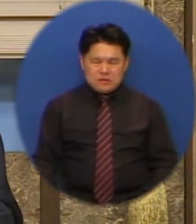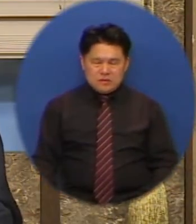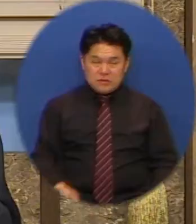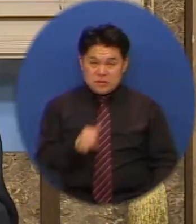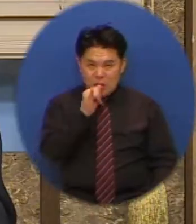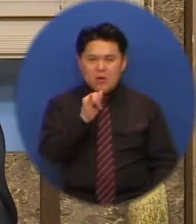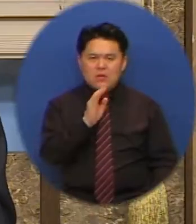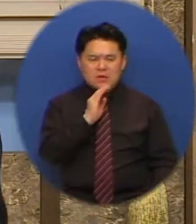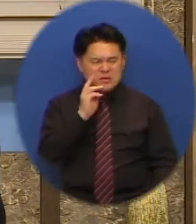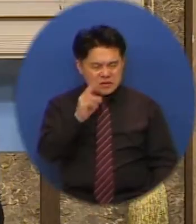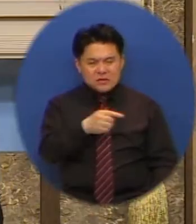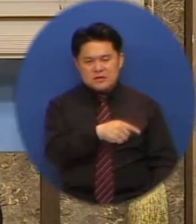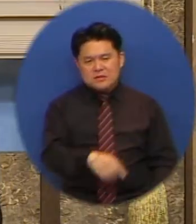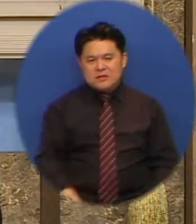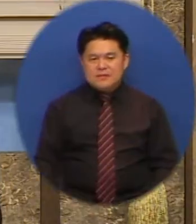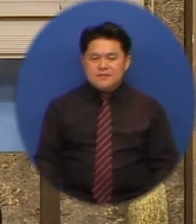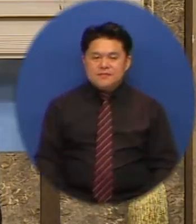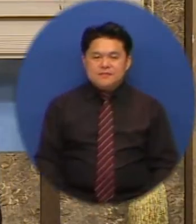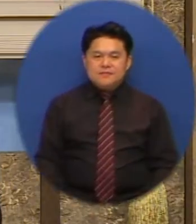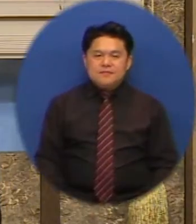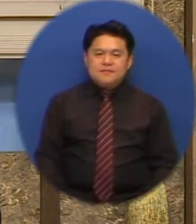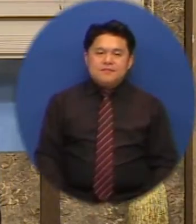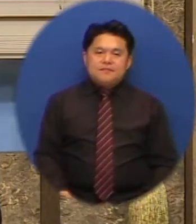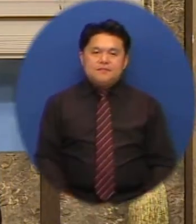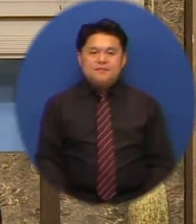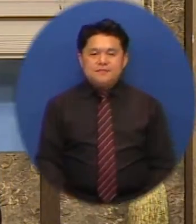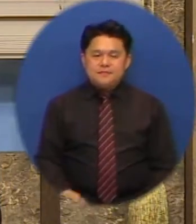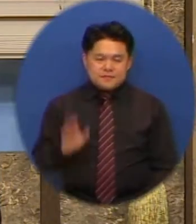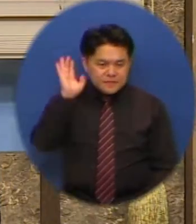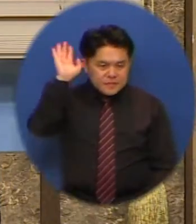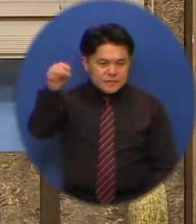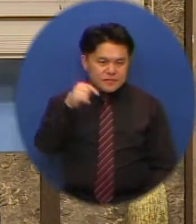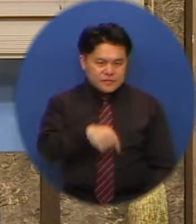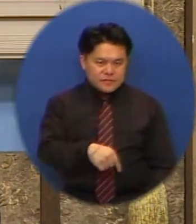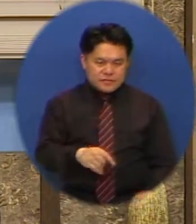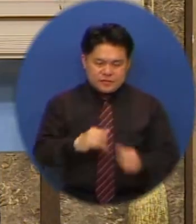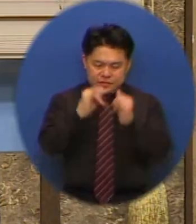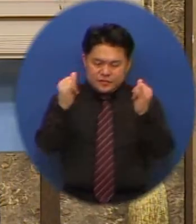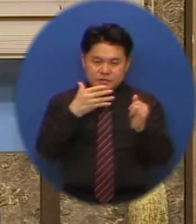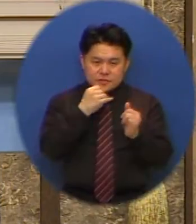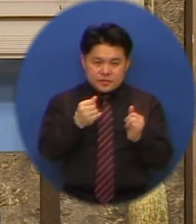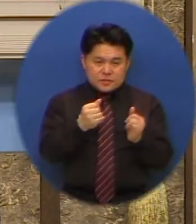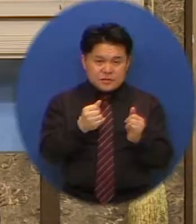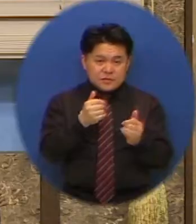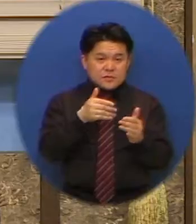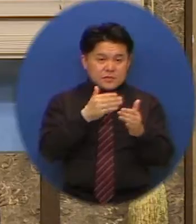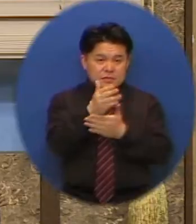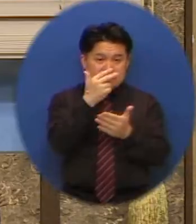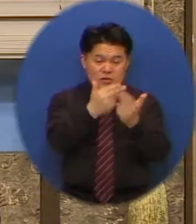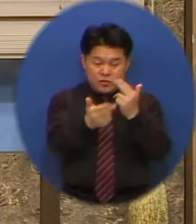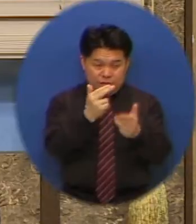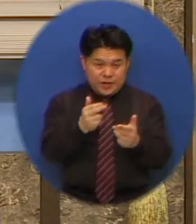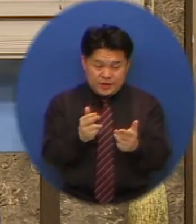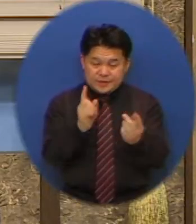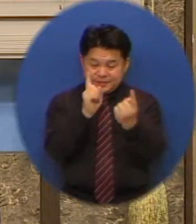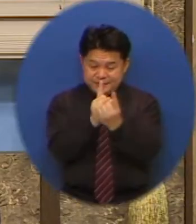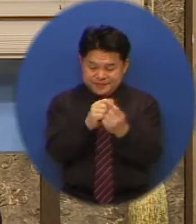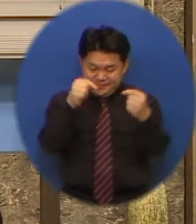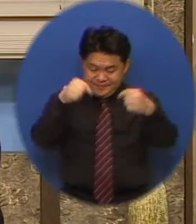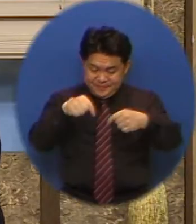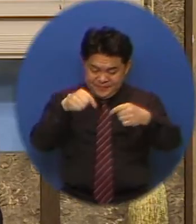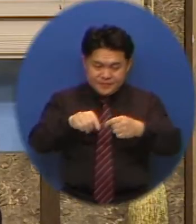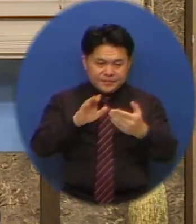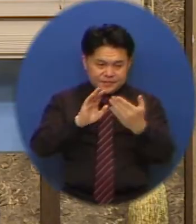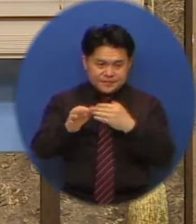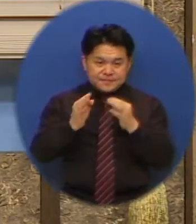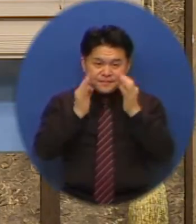있을 정도로 예. 그렇거든요. 네. 그래서 이제 그 부분을 같이 제가 사회복지협의 사회협회하고